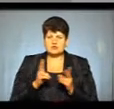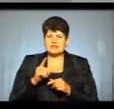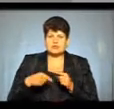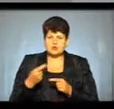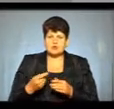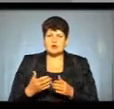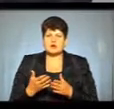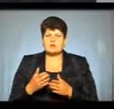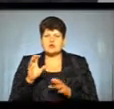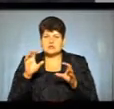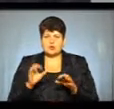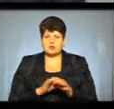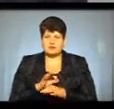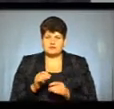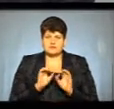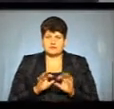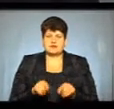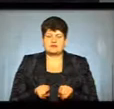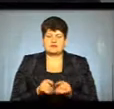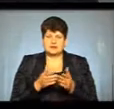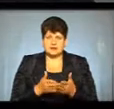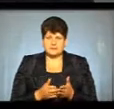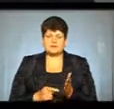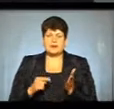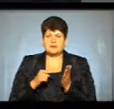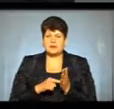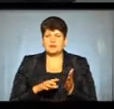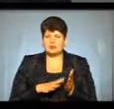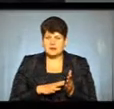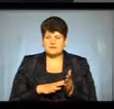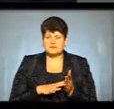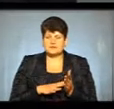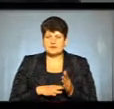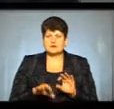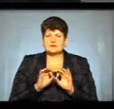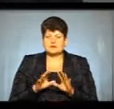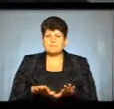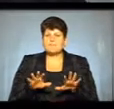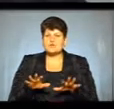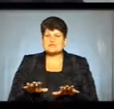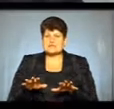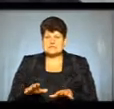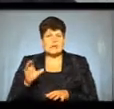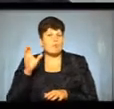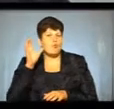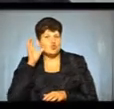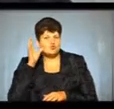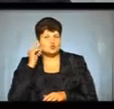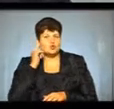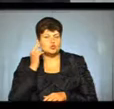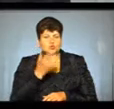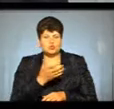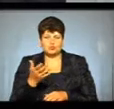він прокоментував так. Мета була одна – висловити позицію, почути думку, обговорити.